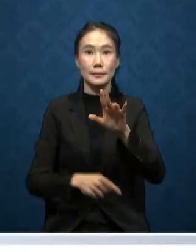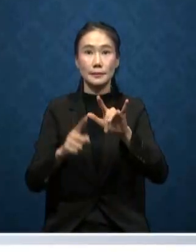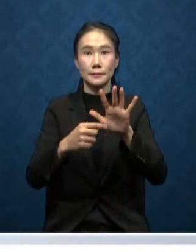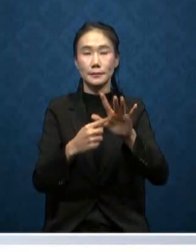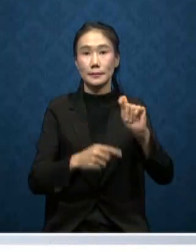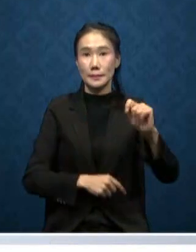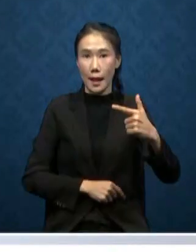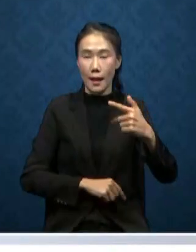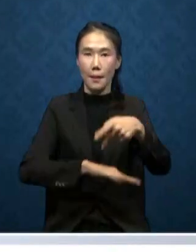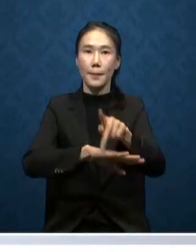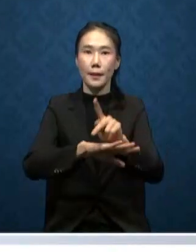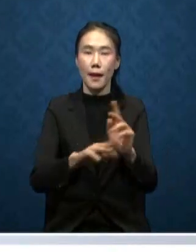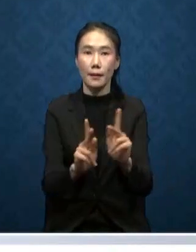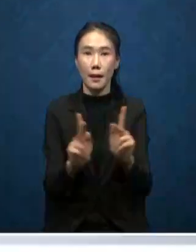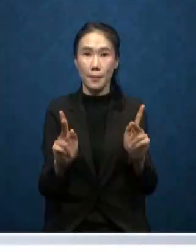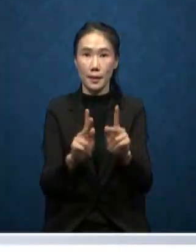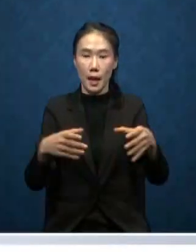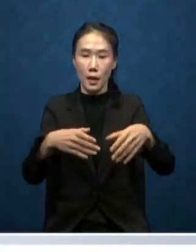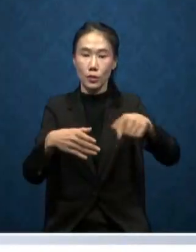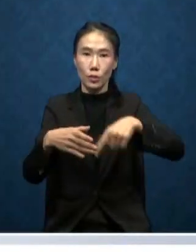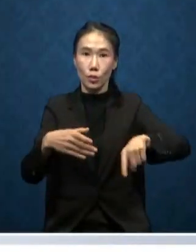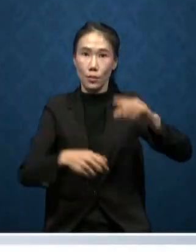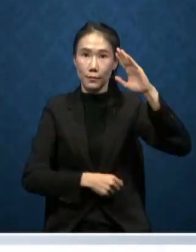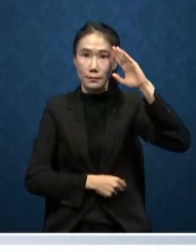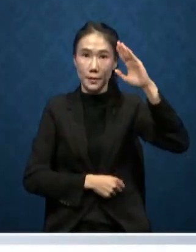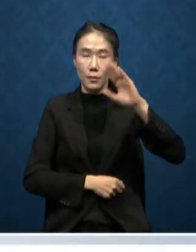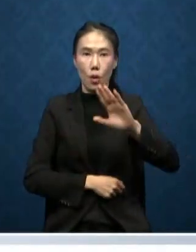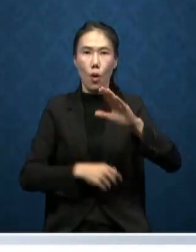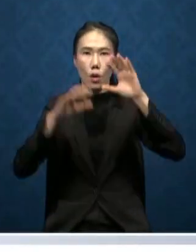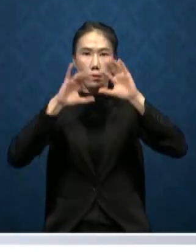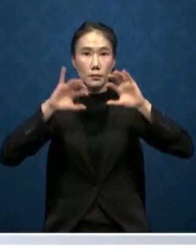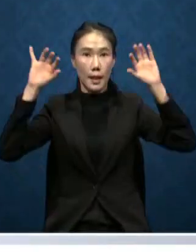คณะกรรมาธิการการทหารและความมั่นคงของรัฐพุฒิสถาพร